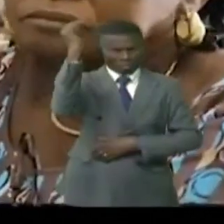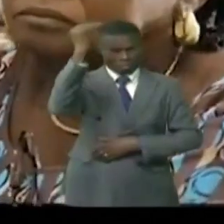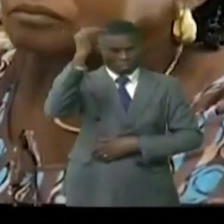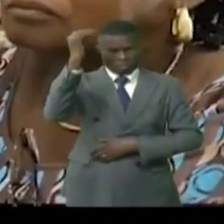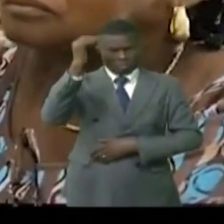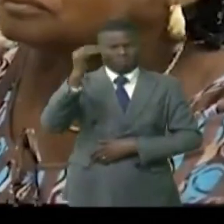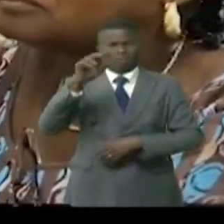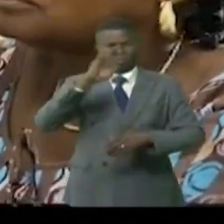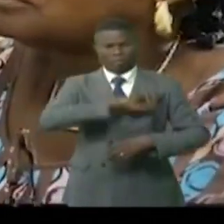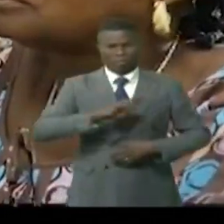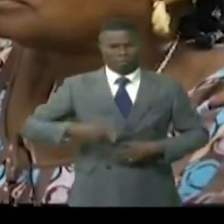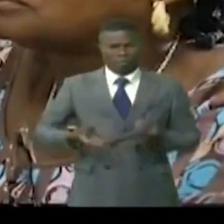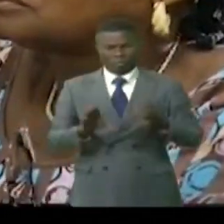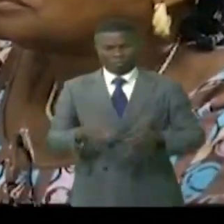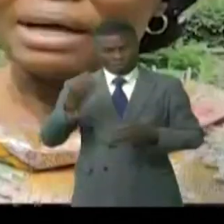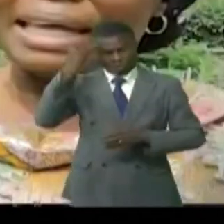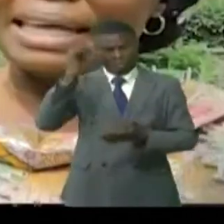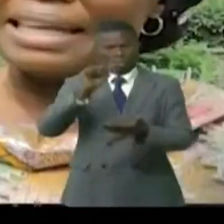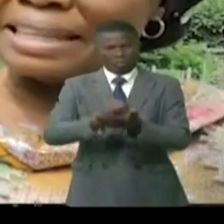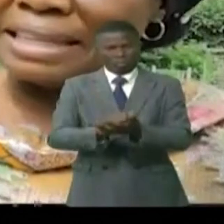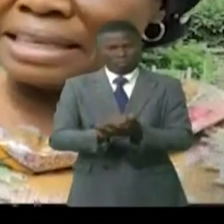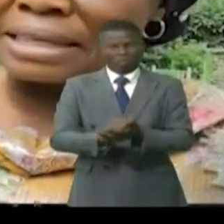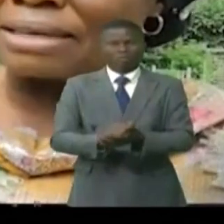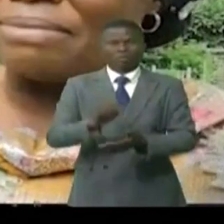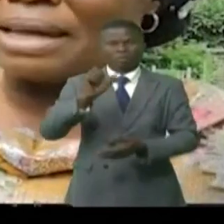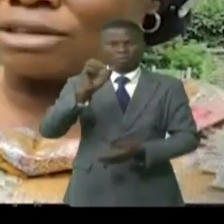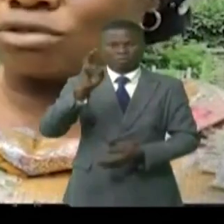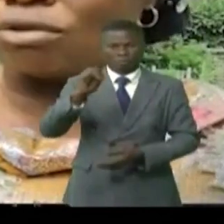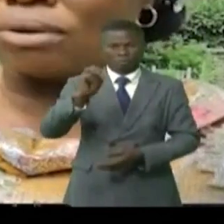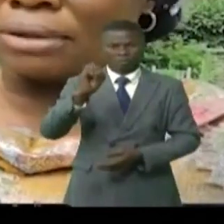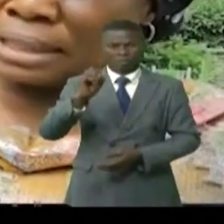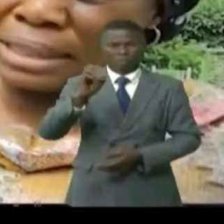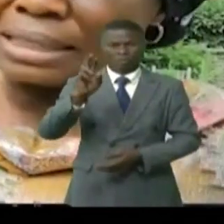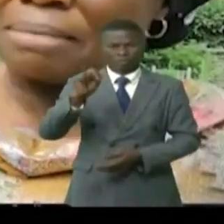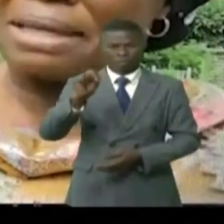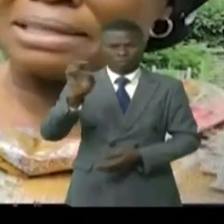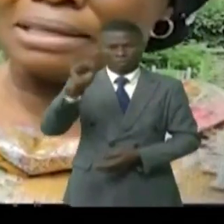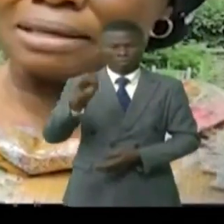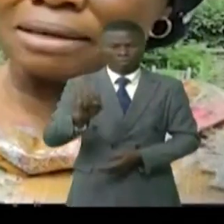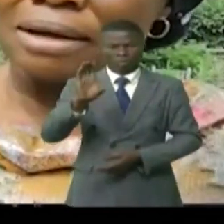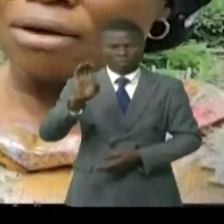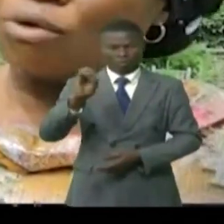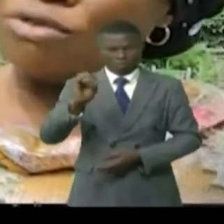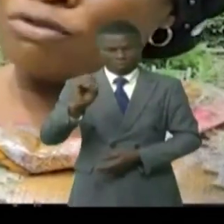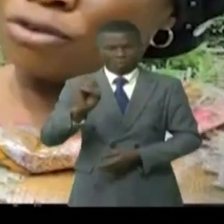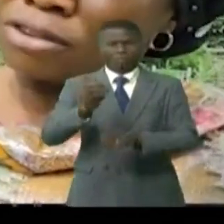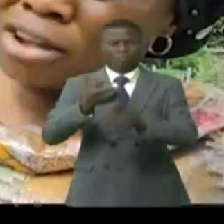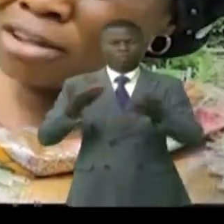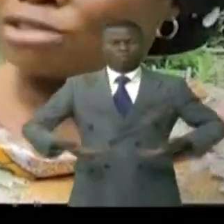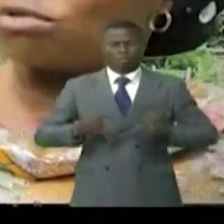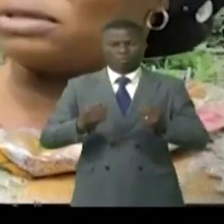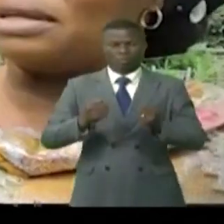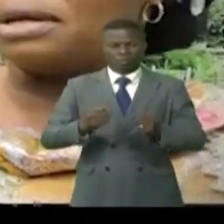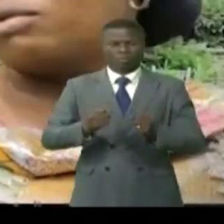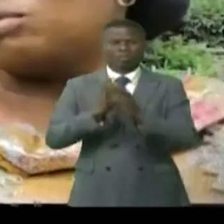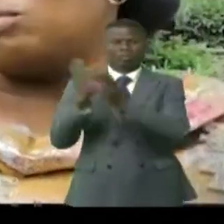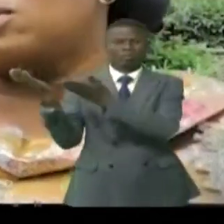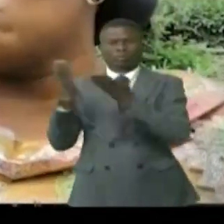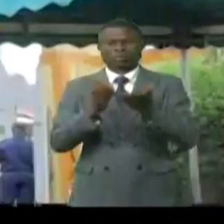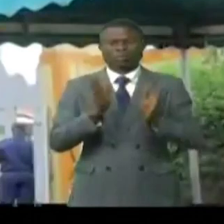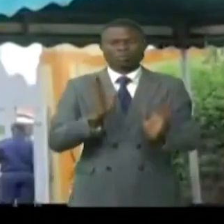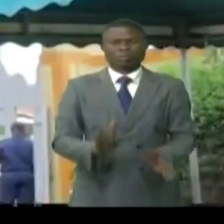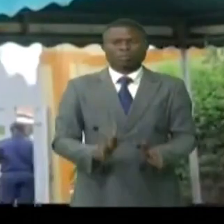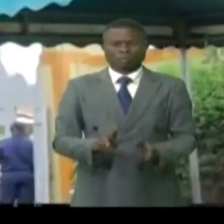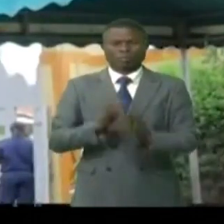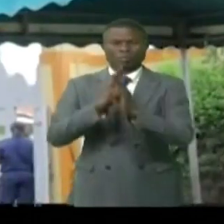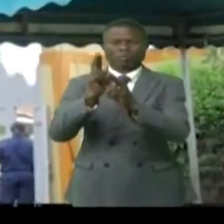En RDC, cette initiative de la MONUSCO est saluée par l'honorable Julie Adabaï, rapporteur de l'Assemblée provinciale de